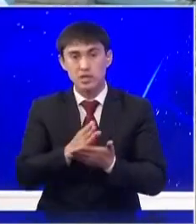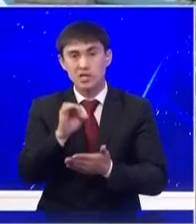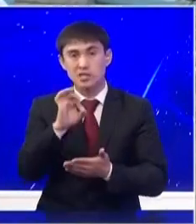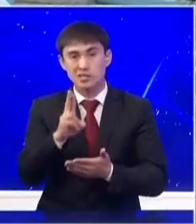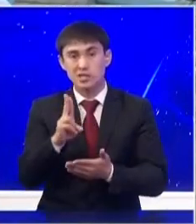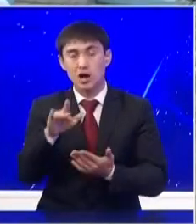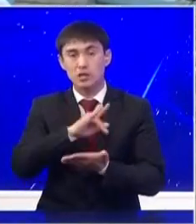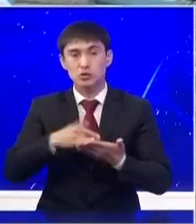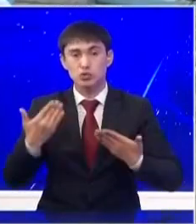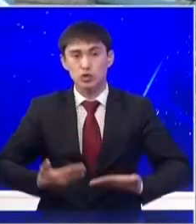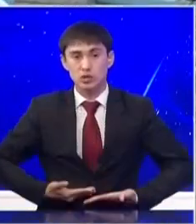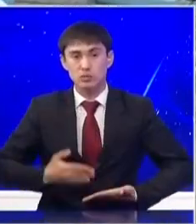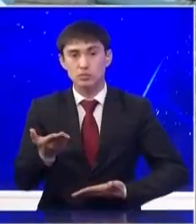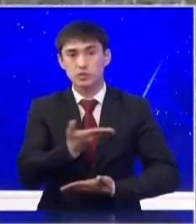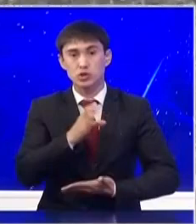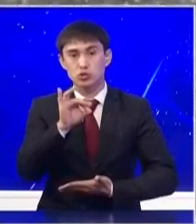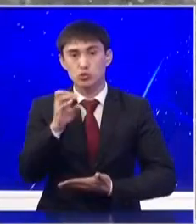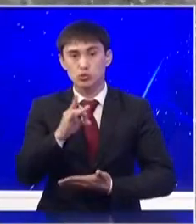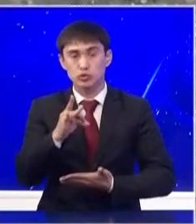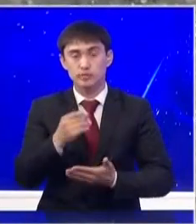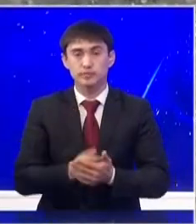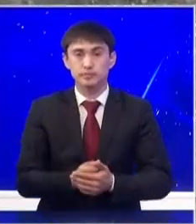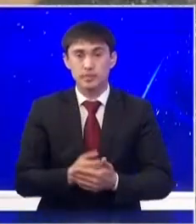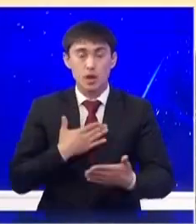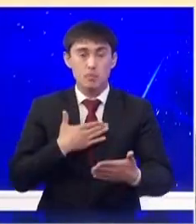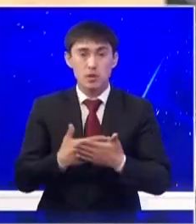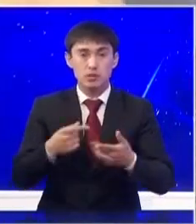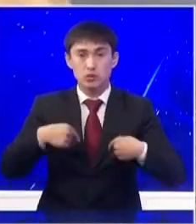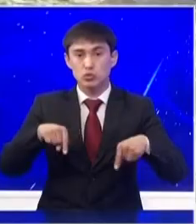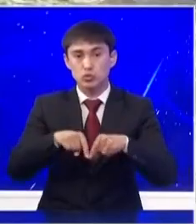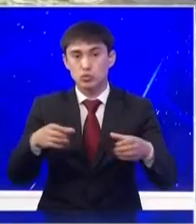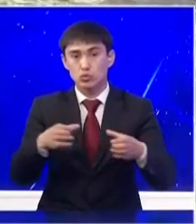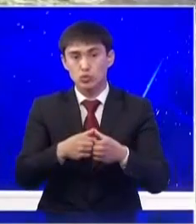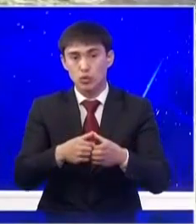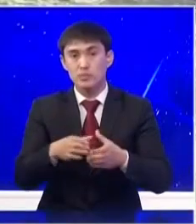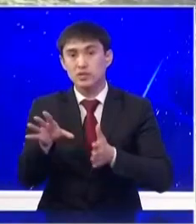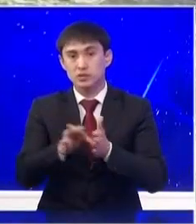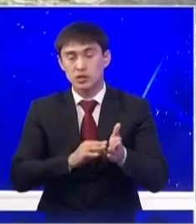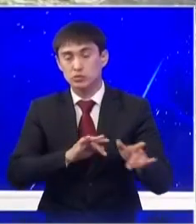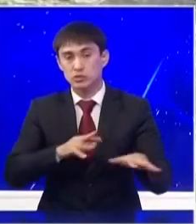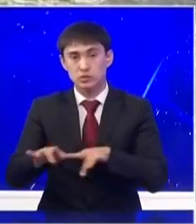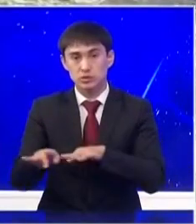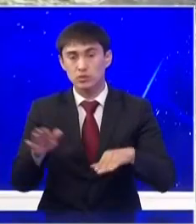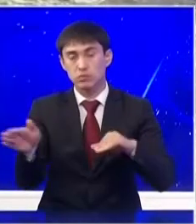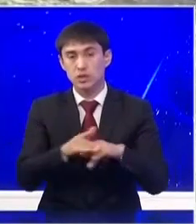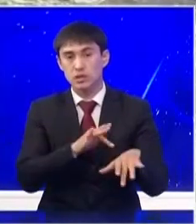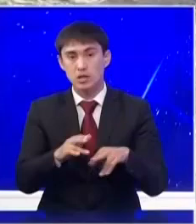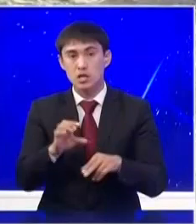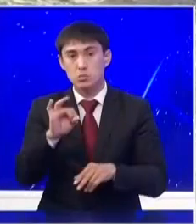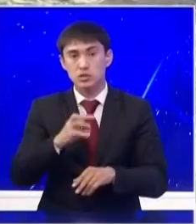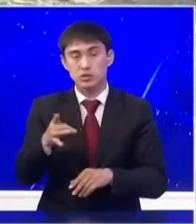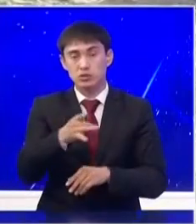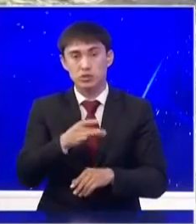қаласында тұратын, солар бізге спонсор болып жатыр. Белсенді топ қарап қалмады, бірден іске жұмыла кірісті. Еңбекшіқазақ